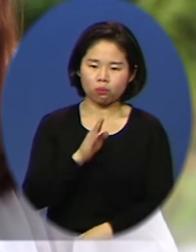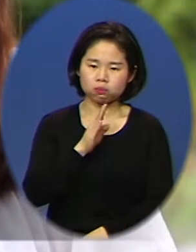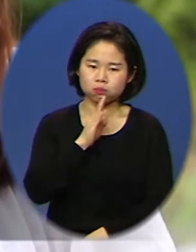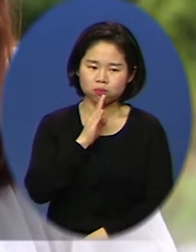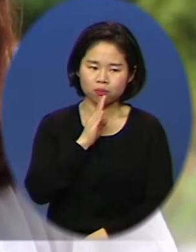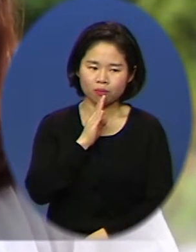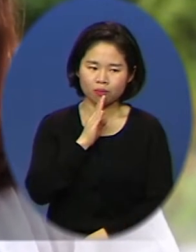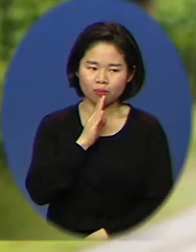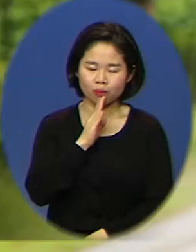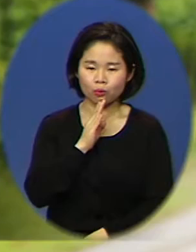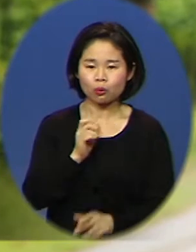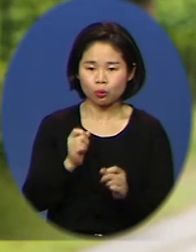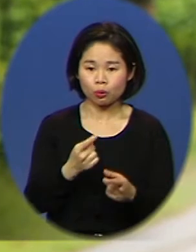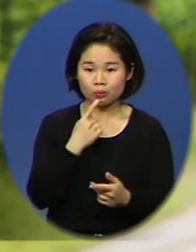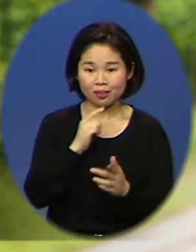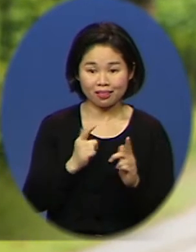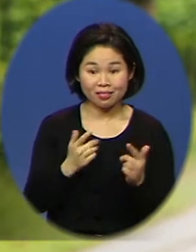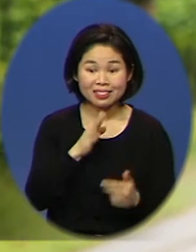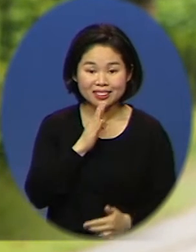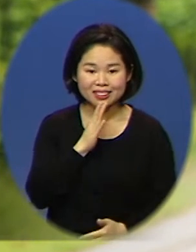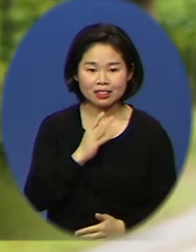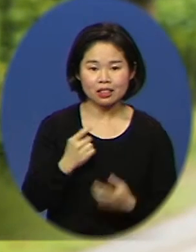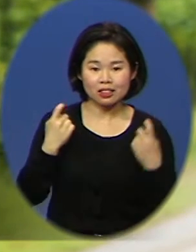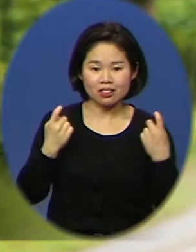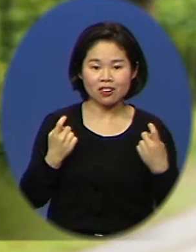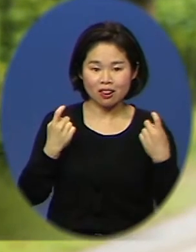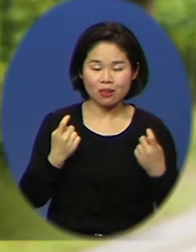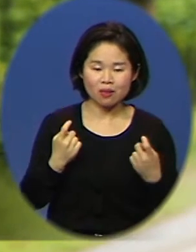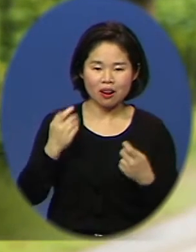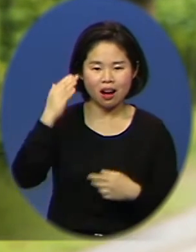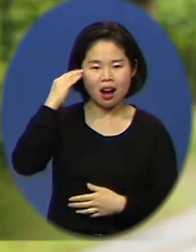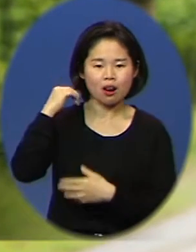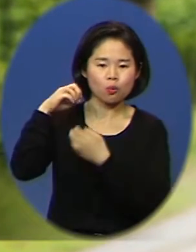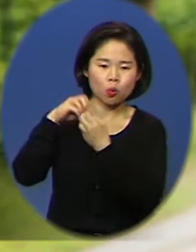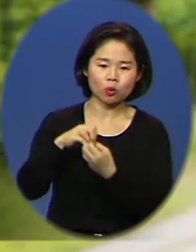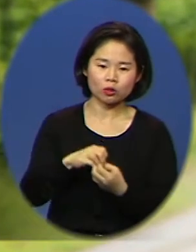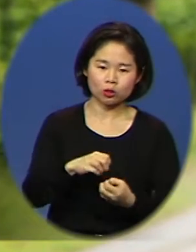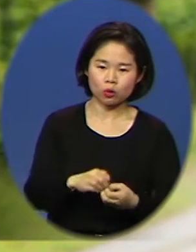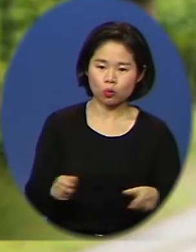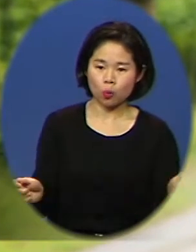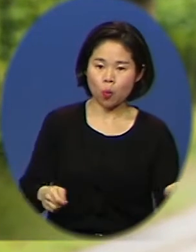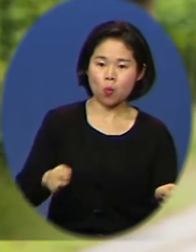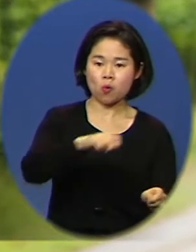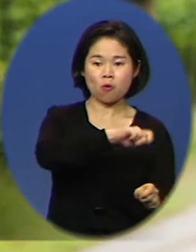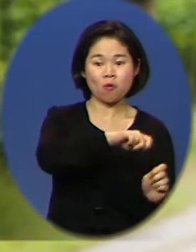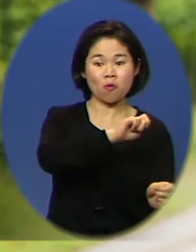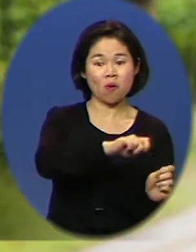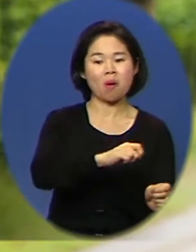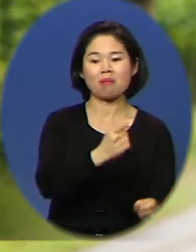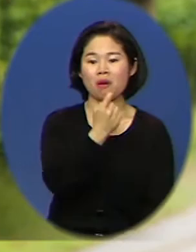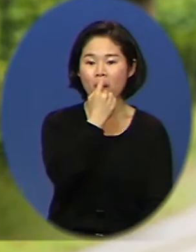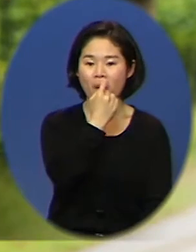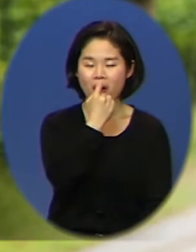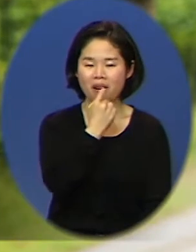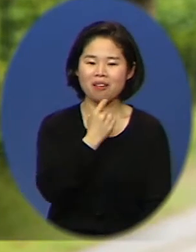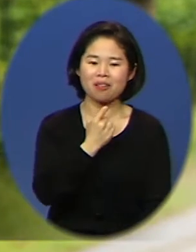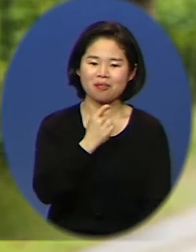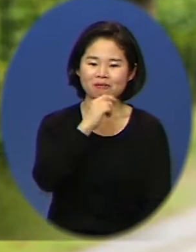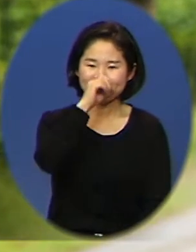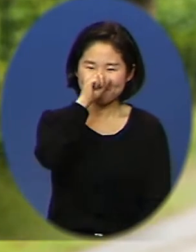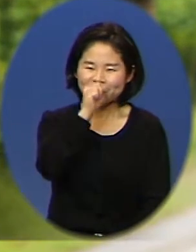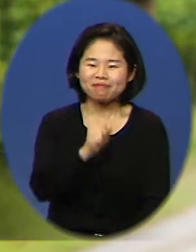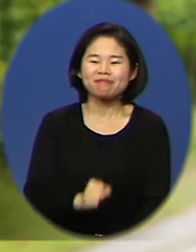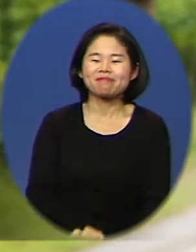있는 거 쉽지 않아요. 여행을 가면서 이렇게 쉽게 한국 전통 악기를 배우게 되어서